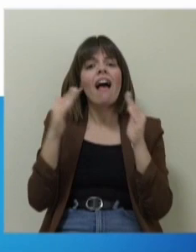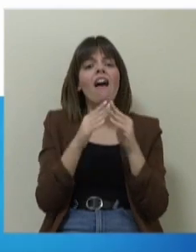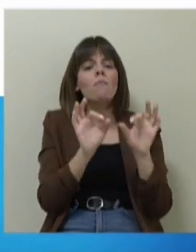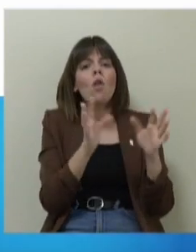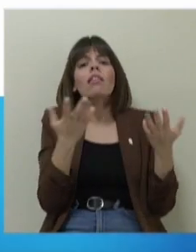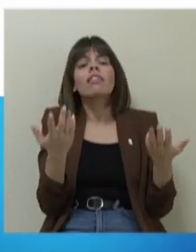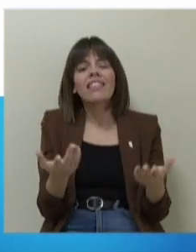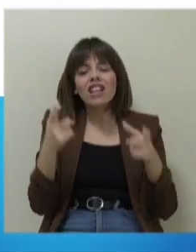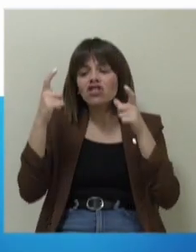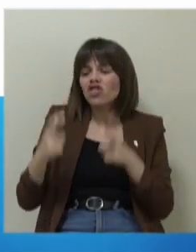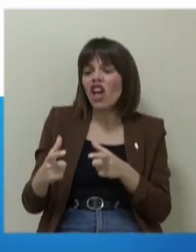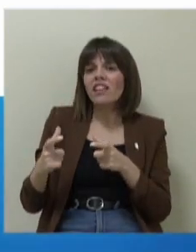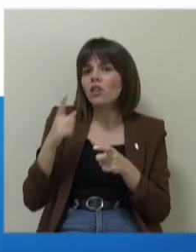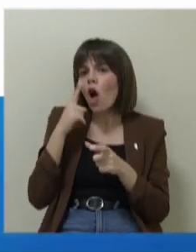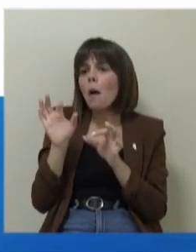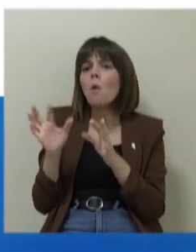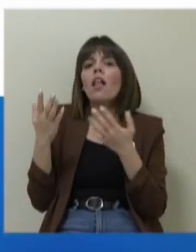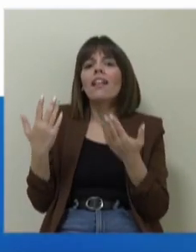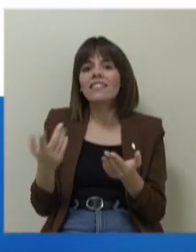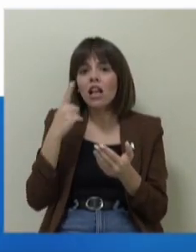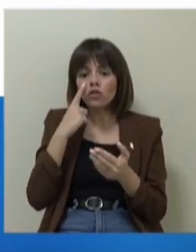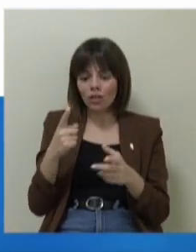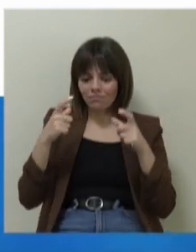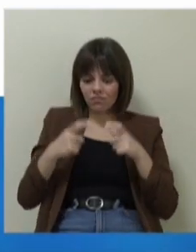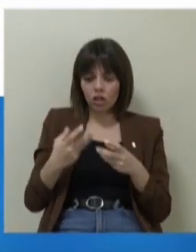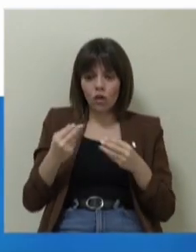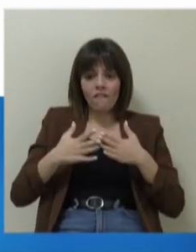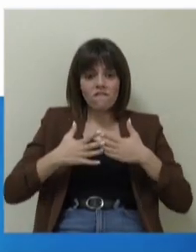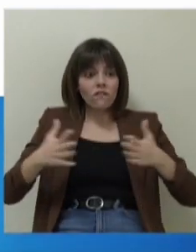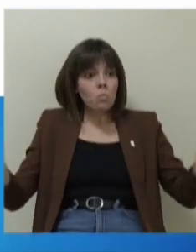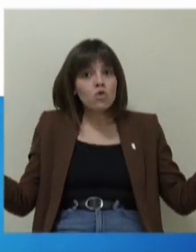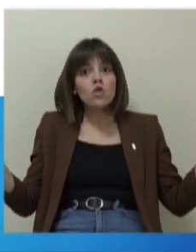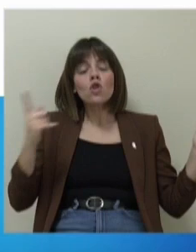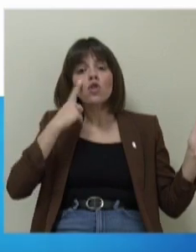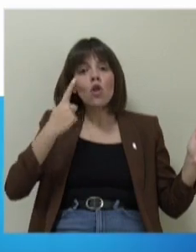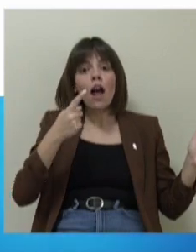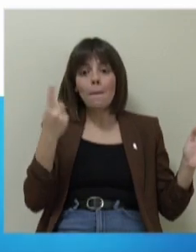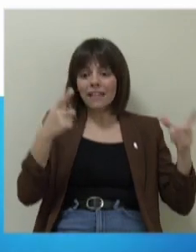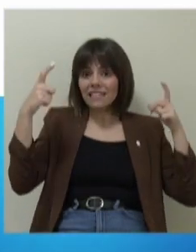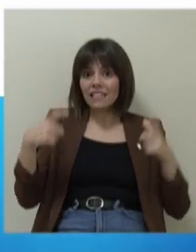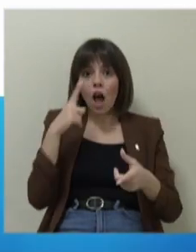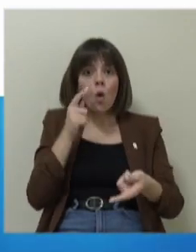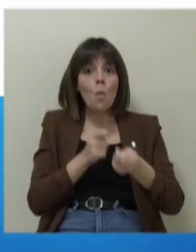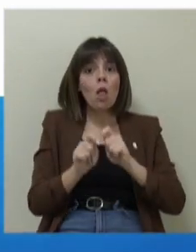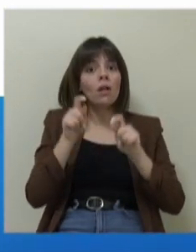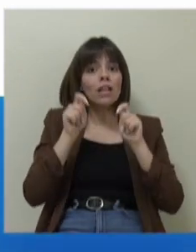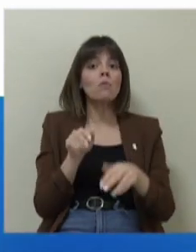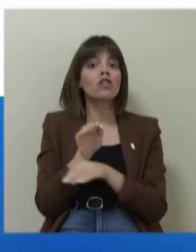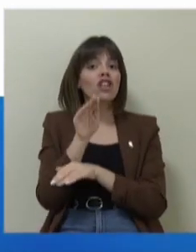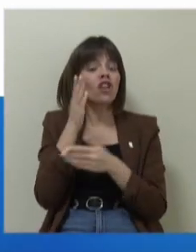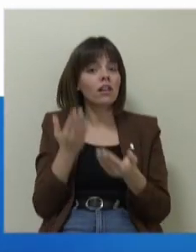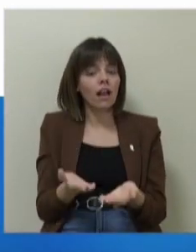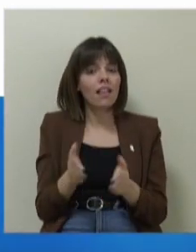evlerimiz oluşmuyor, şehirlerimiz oluşmuyor. Kapladığımız alandan çok daha geniş bir alanı kullanıyoruz